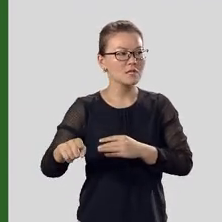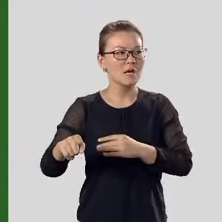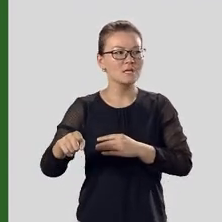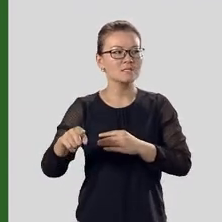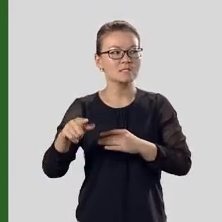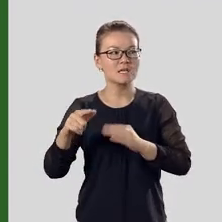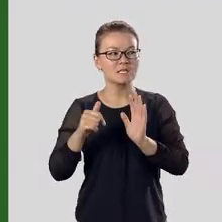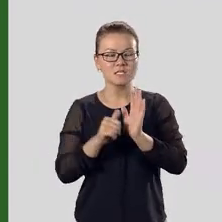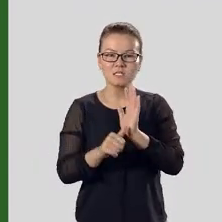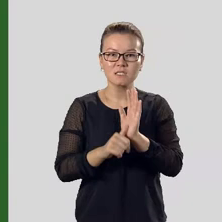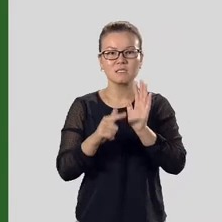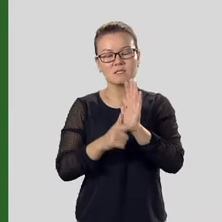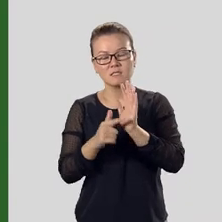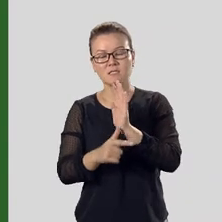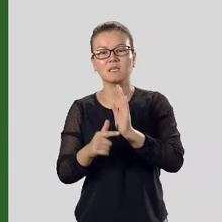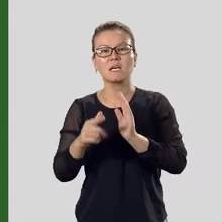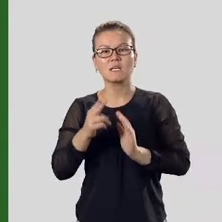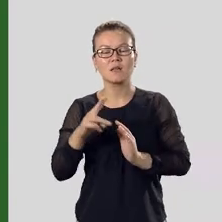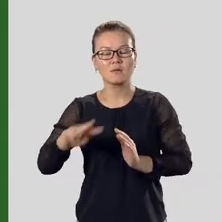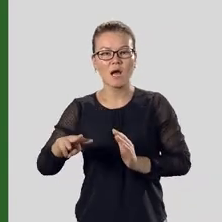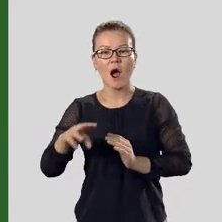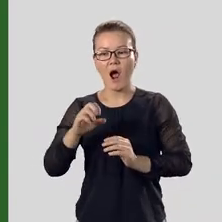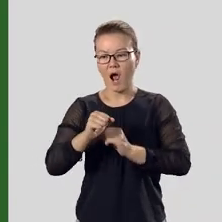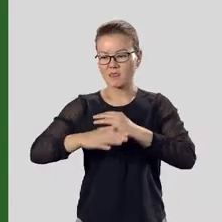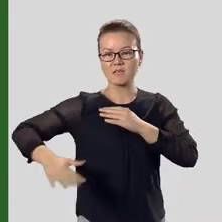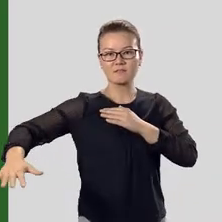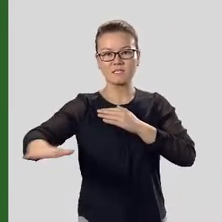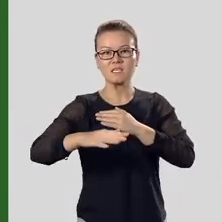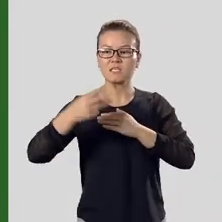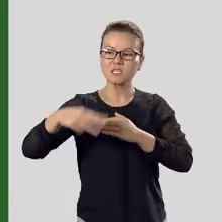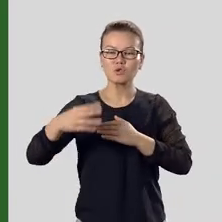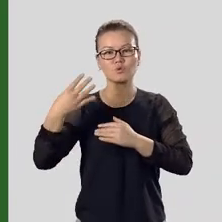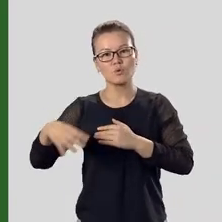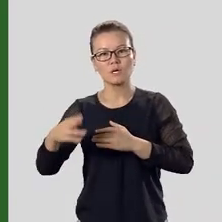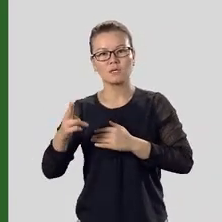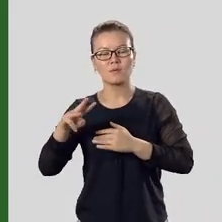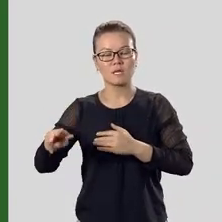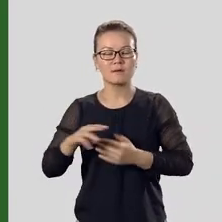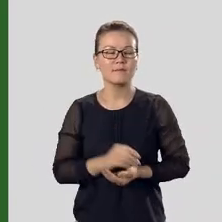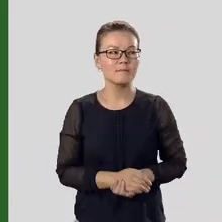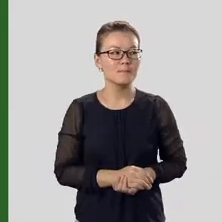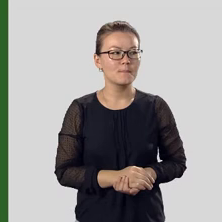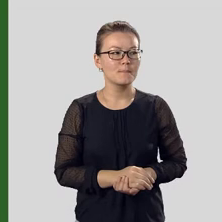60-75 километров, а на равнинах 30-40 километров.